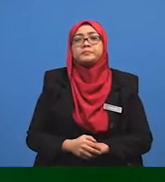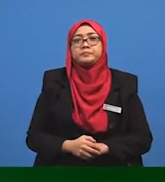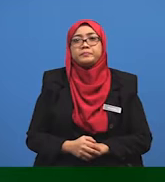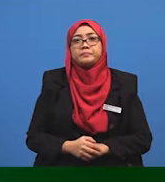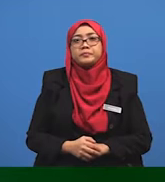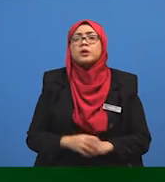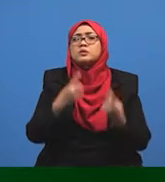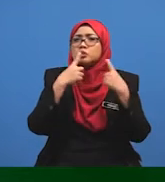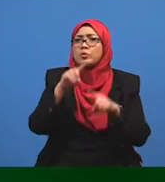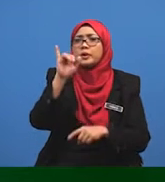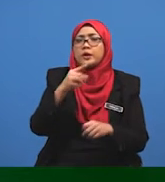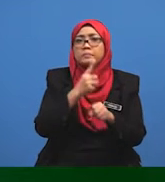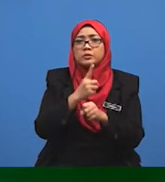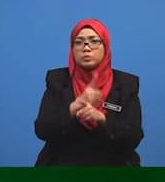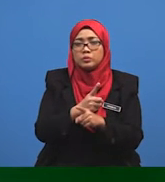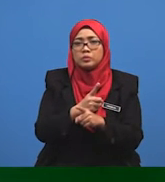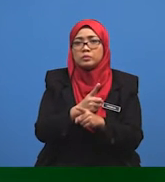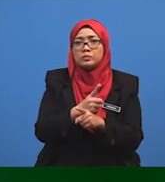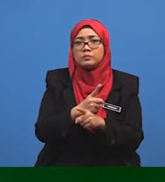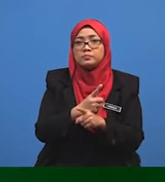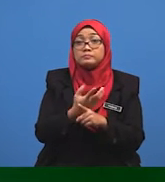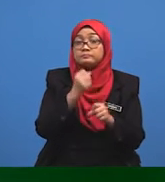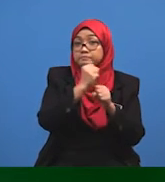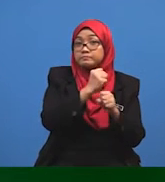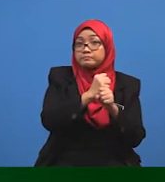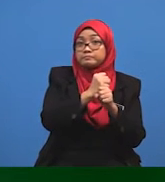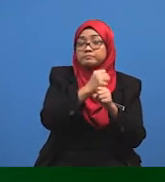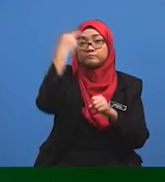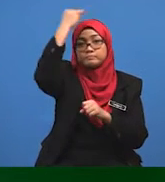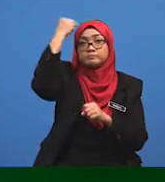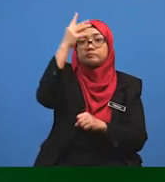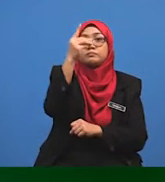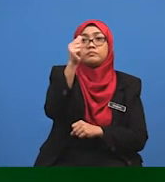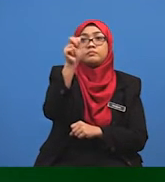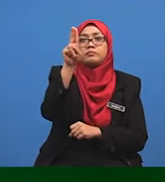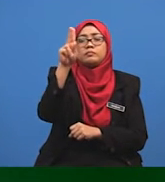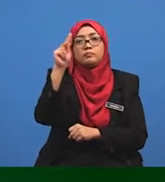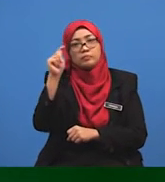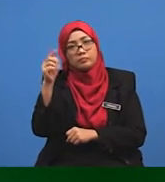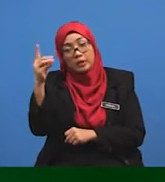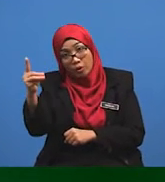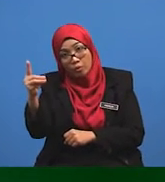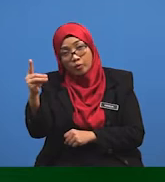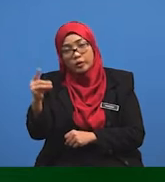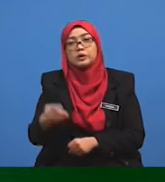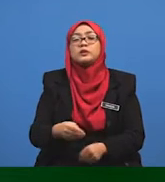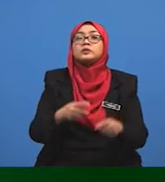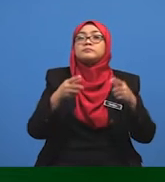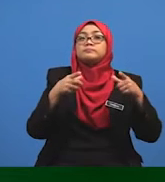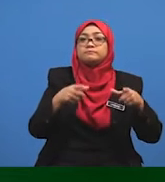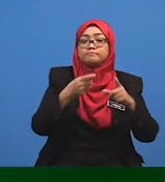Jawapan yang betul bagi soalan di atas ialah, pekerjaan Nabi Daud adalah sebagai tukang